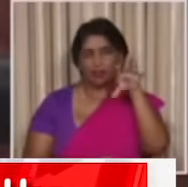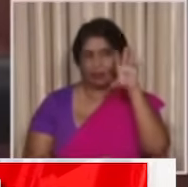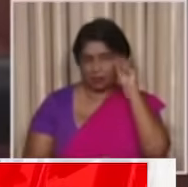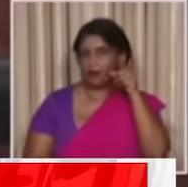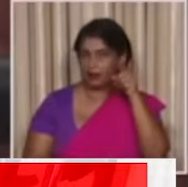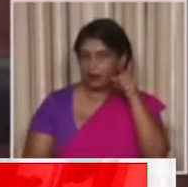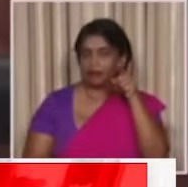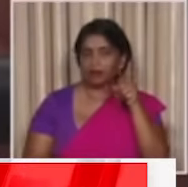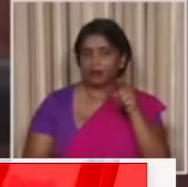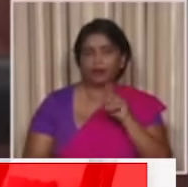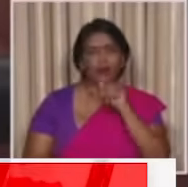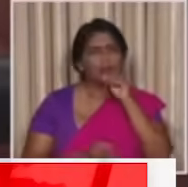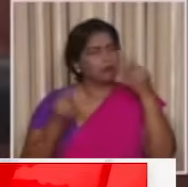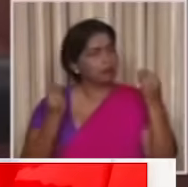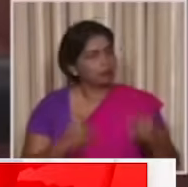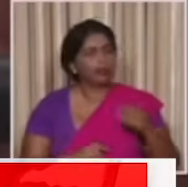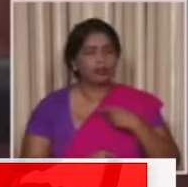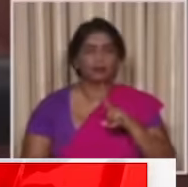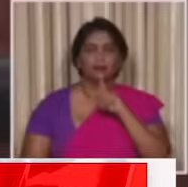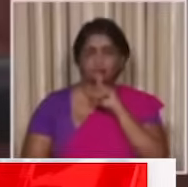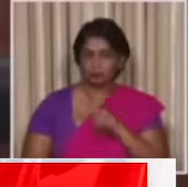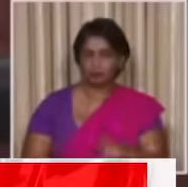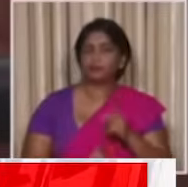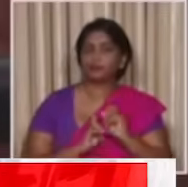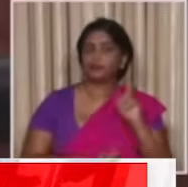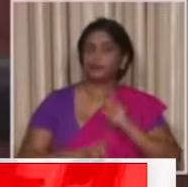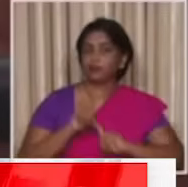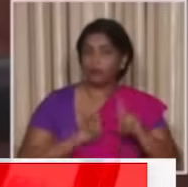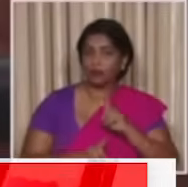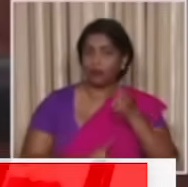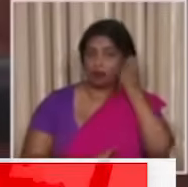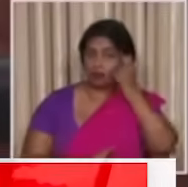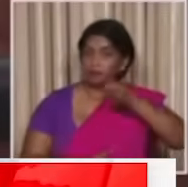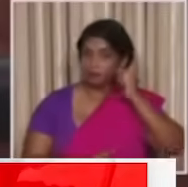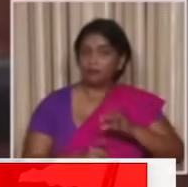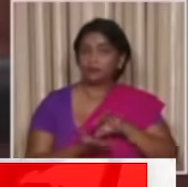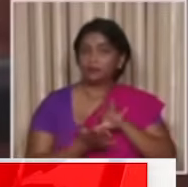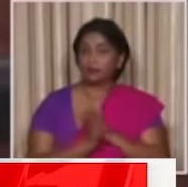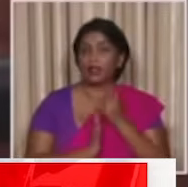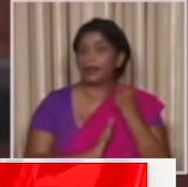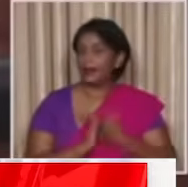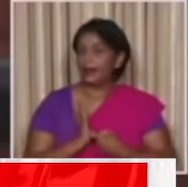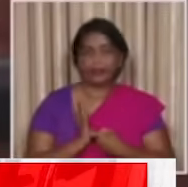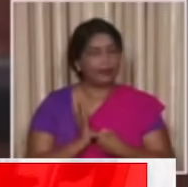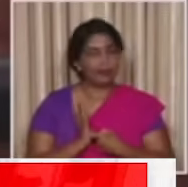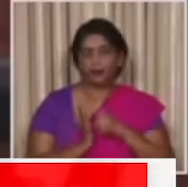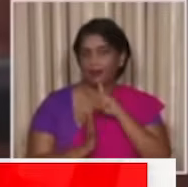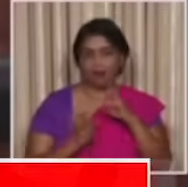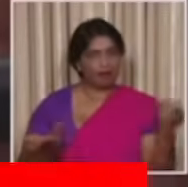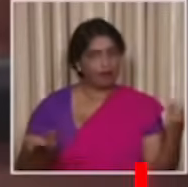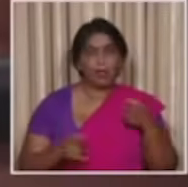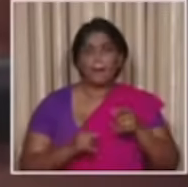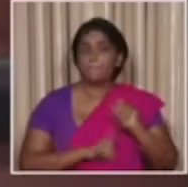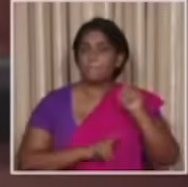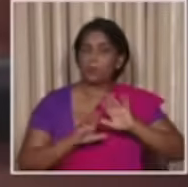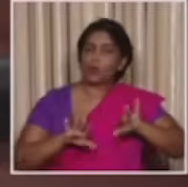මම කියන එක. ඉතාම සරලව මම කියන්නේ පාර්ලිමේන්තුවේ යෝජනා සම්මතයක් නීතියක් වෙන්නේ නැහැ. මේ